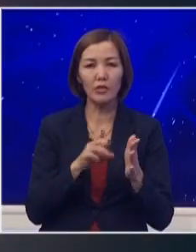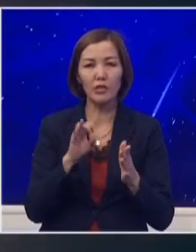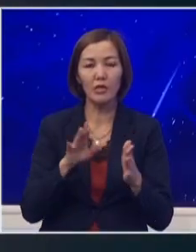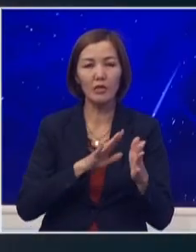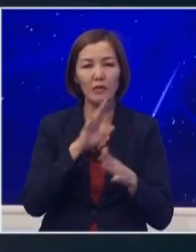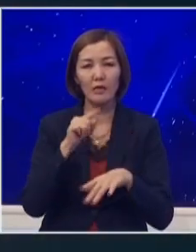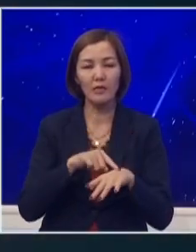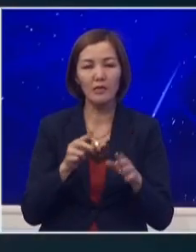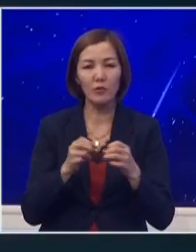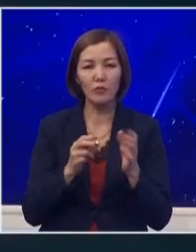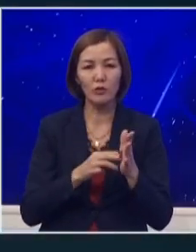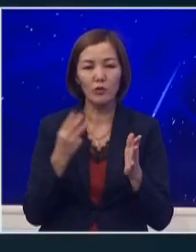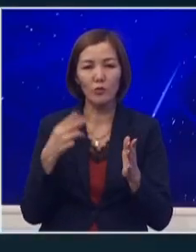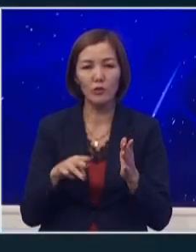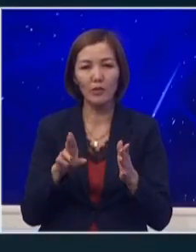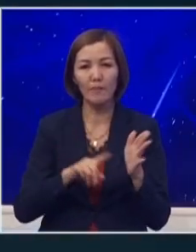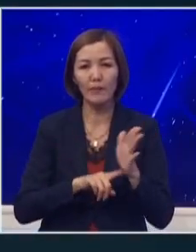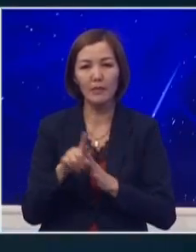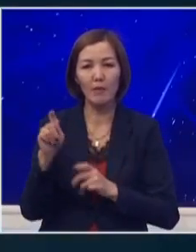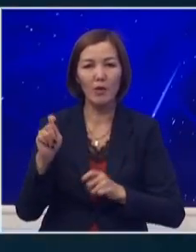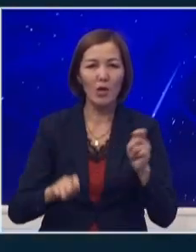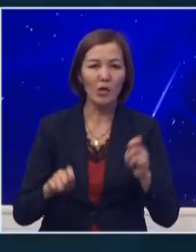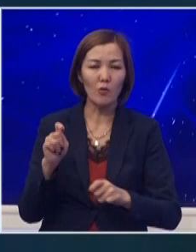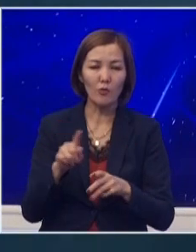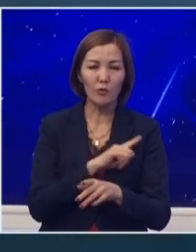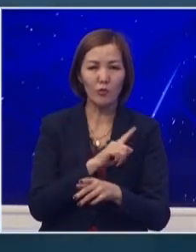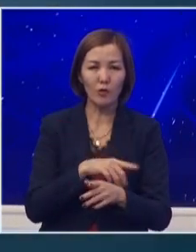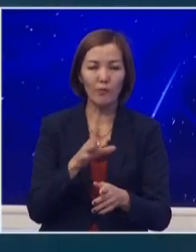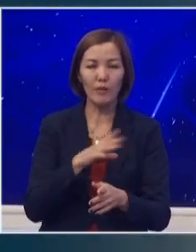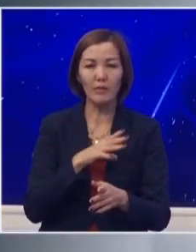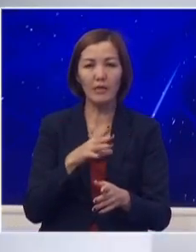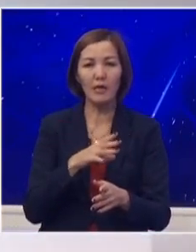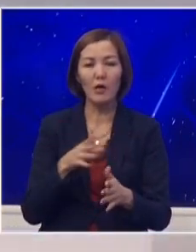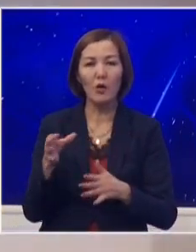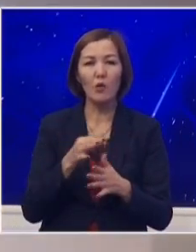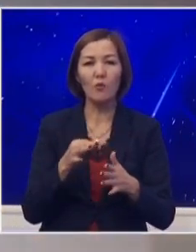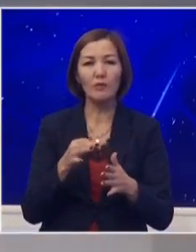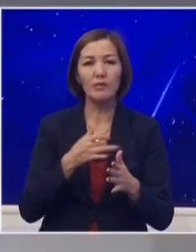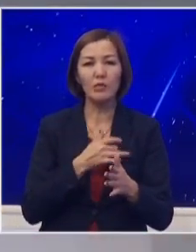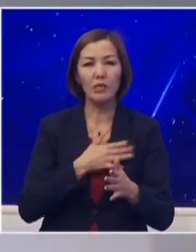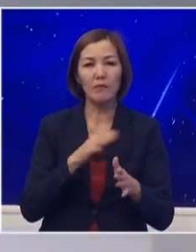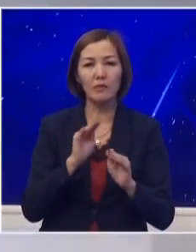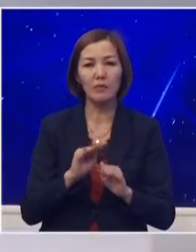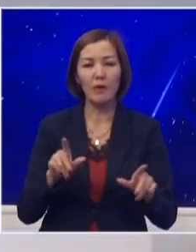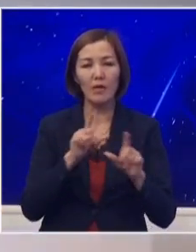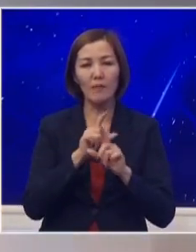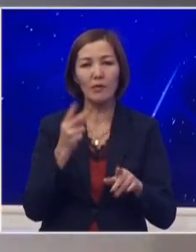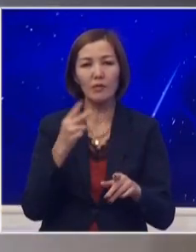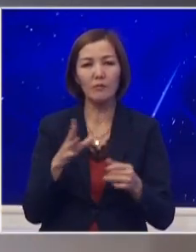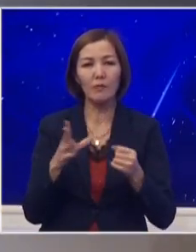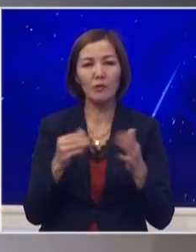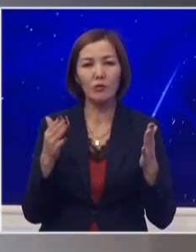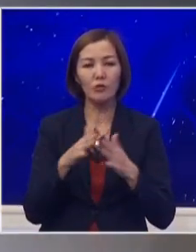сағат 17:30-дан бастап Түркістан облысында толассыз жауын шашын болды. Салдарынан облыстың жекеменшік балабақша ауласы мен 25 жер